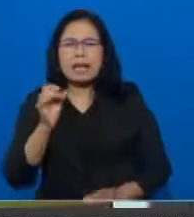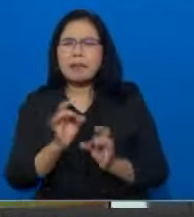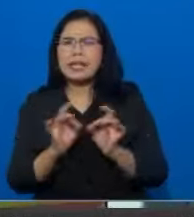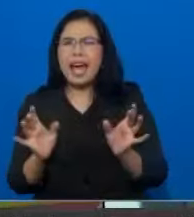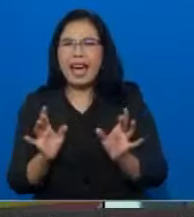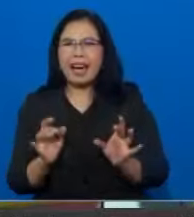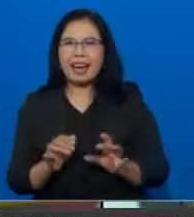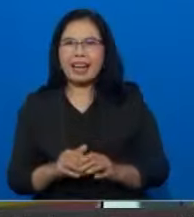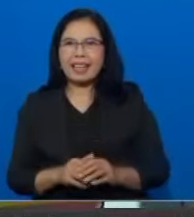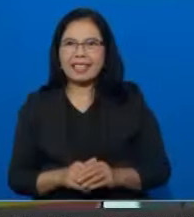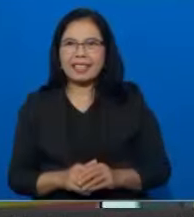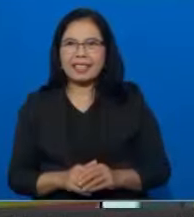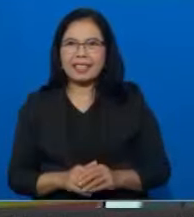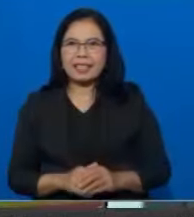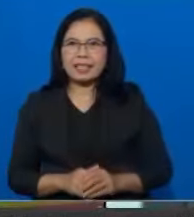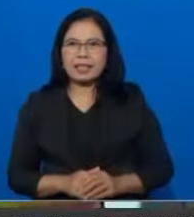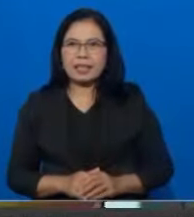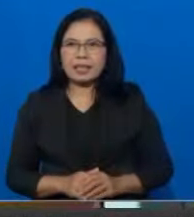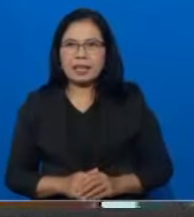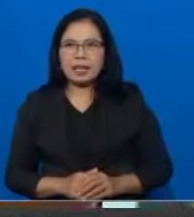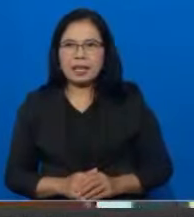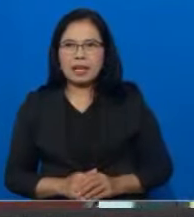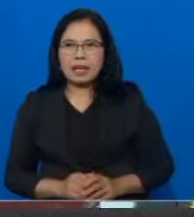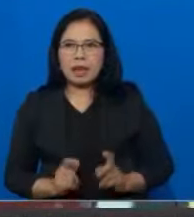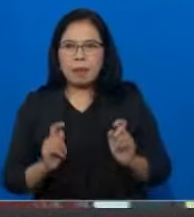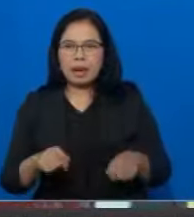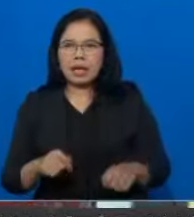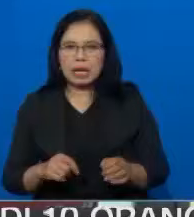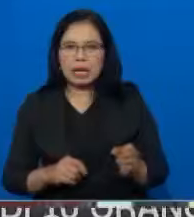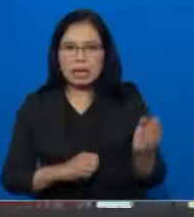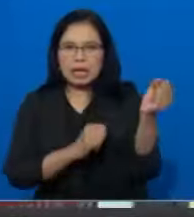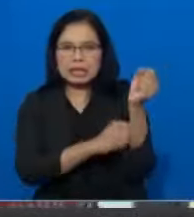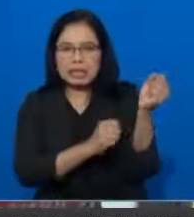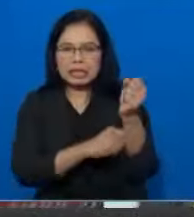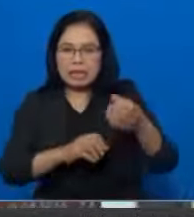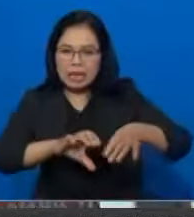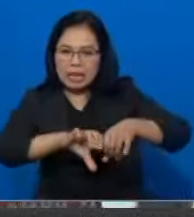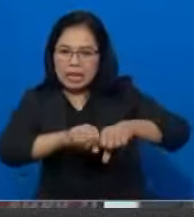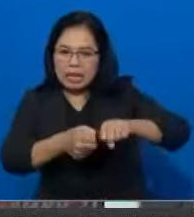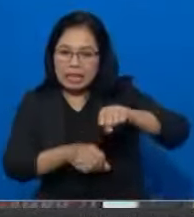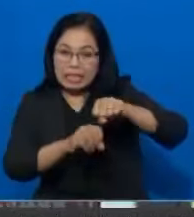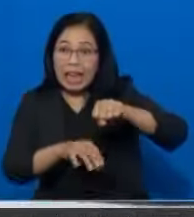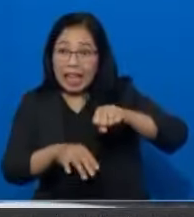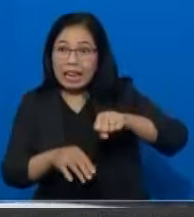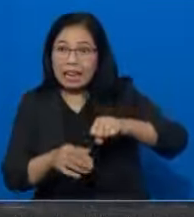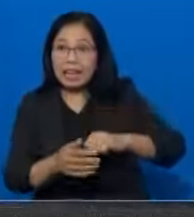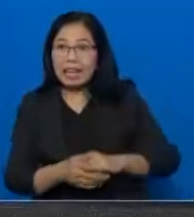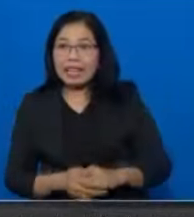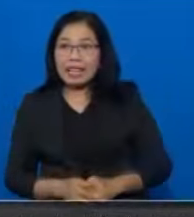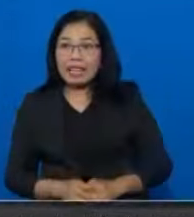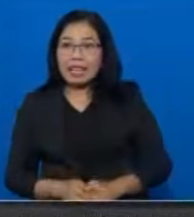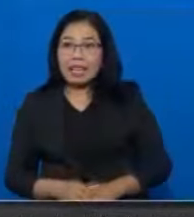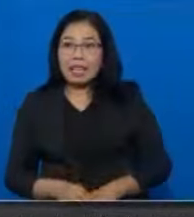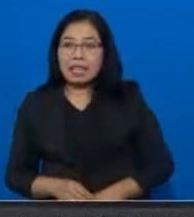Terus nggak pakai santan, terus kayak polosan gitu ya. Tapi polosan tapi tetap enak.